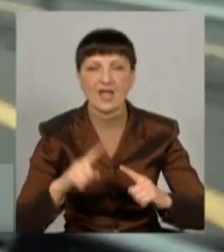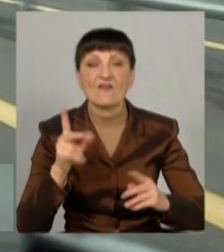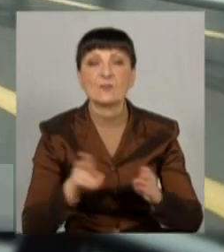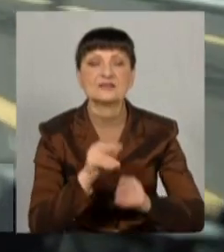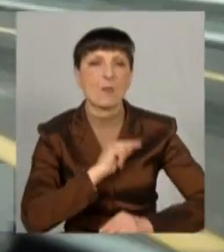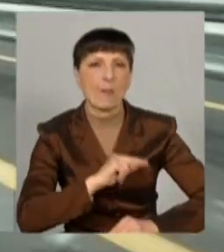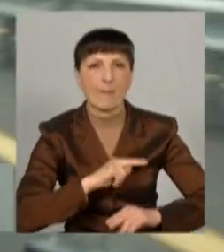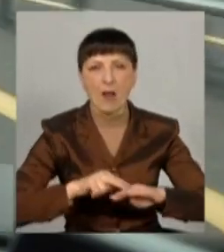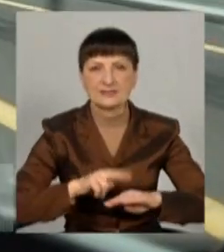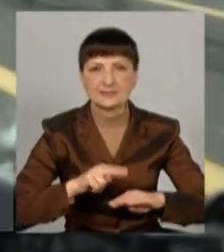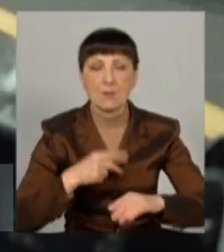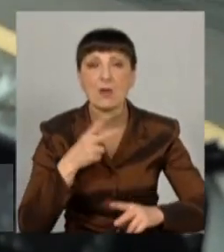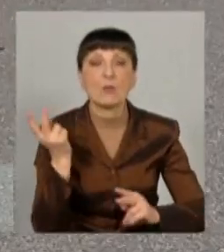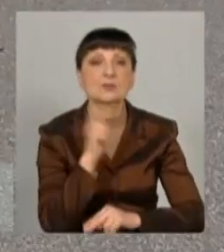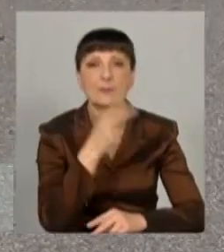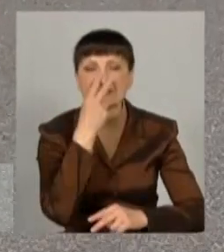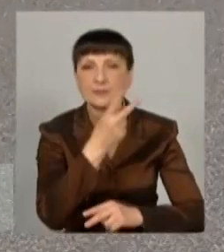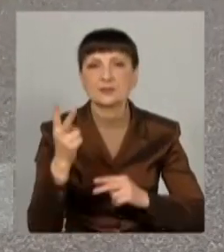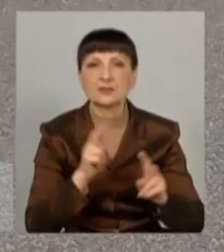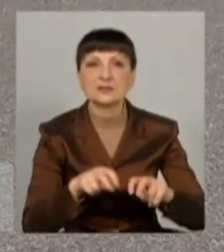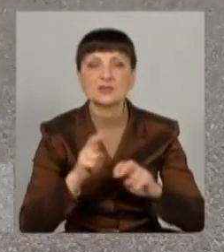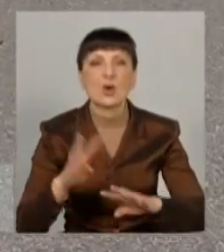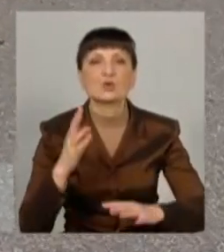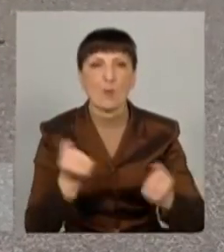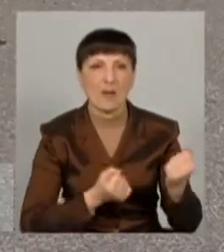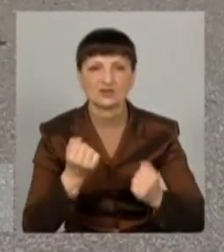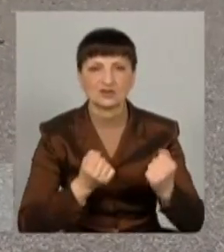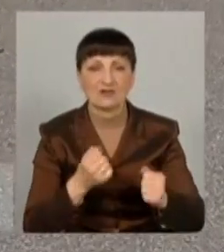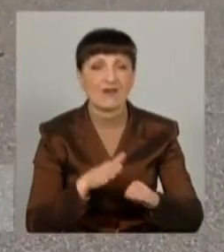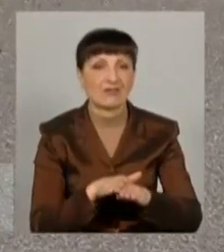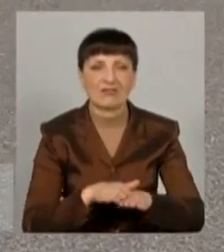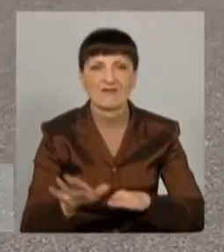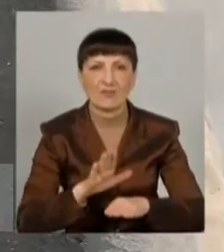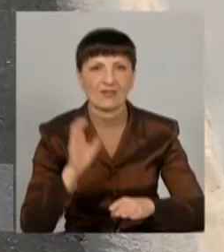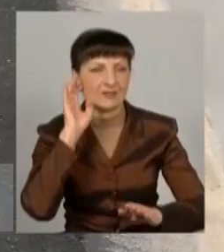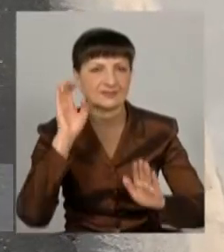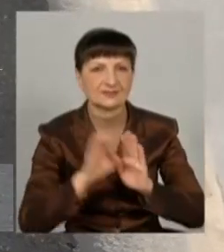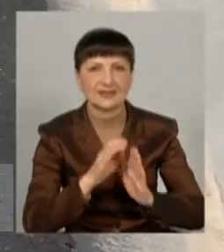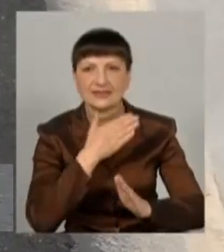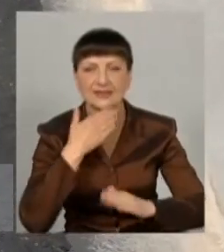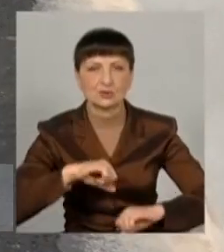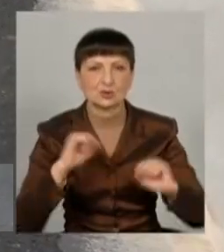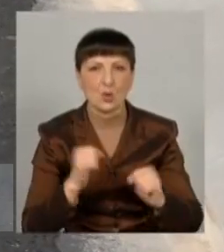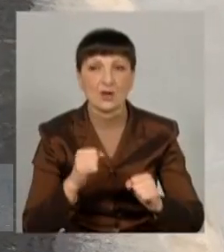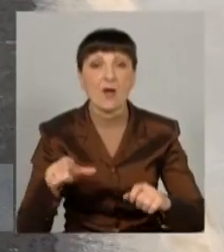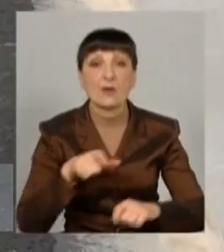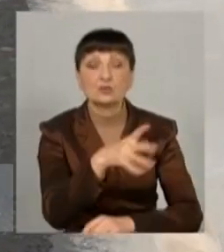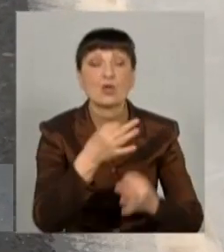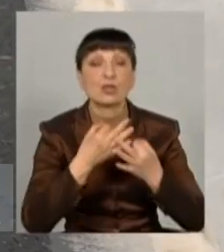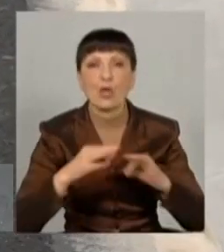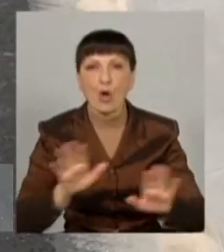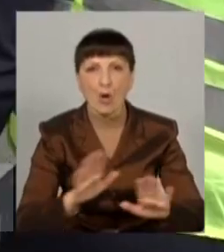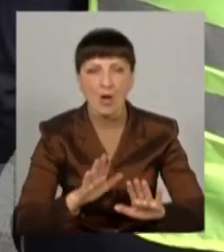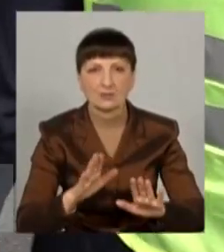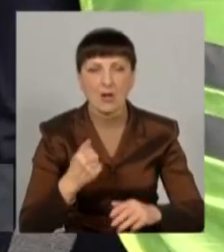сотрудниками патрульной полиции мы отправились на рейд на поиски автолюбителей, которые, не дожидаясь официального запуска путепровода «Бакат»,